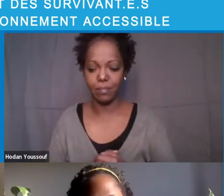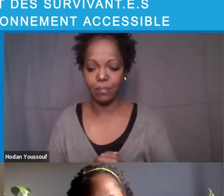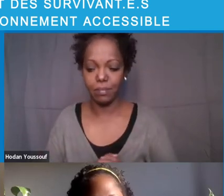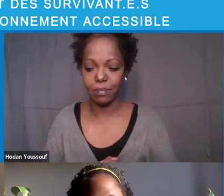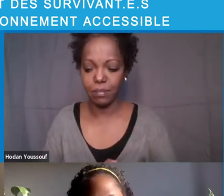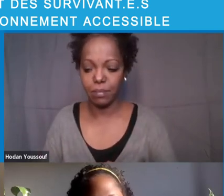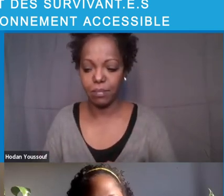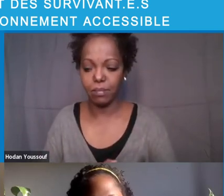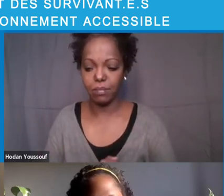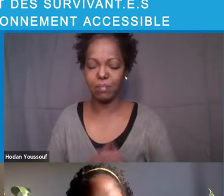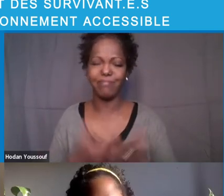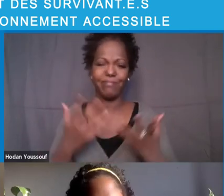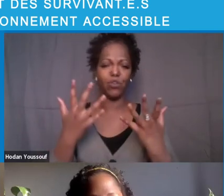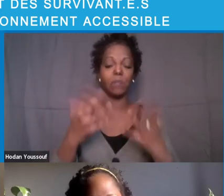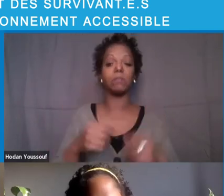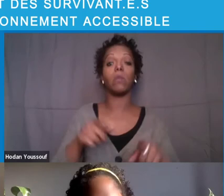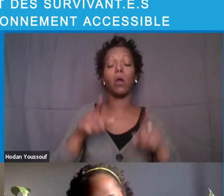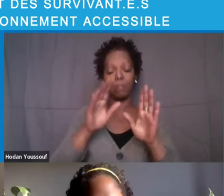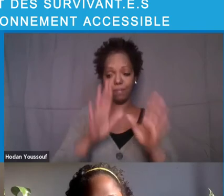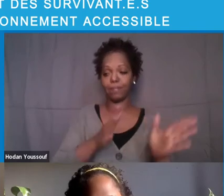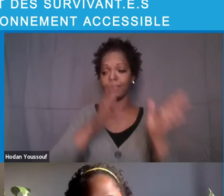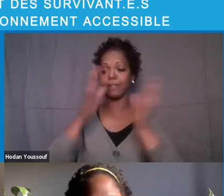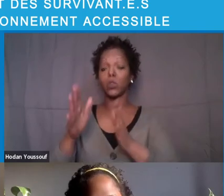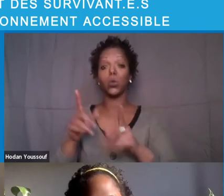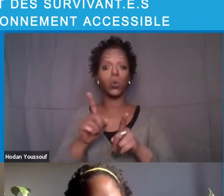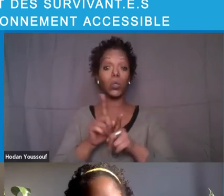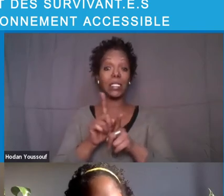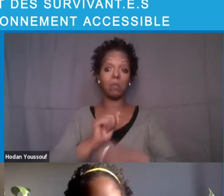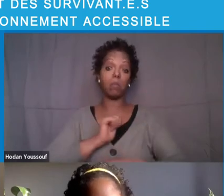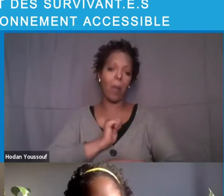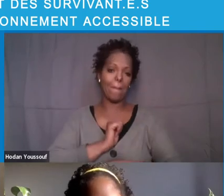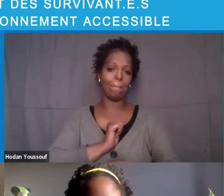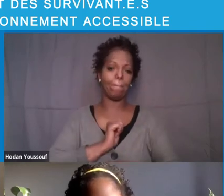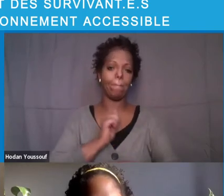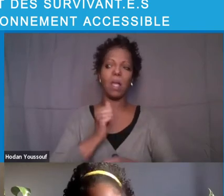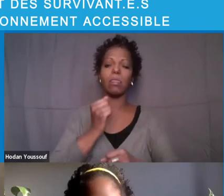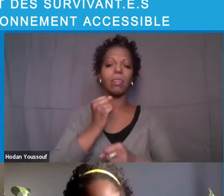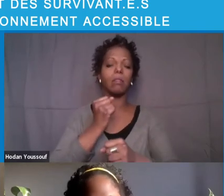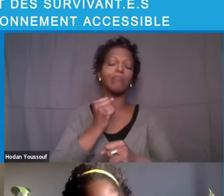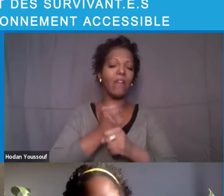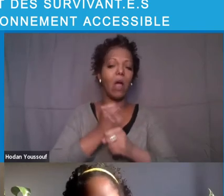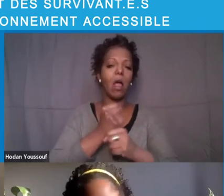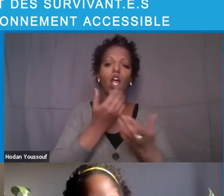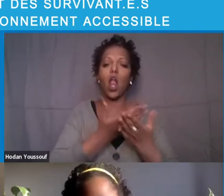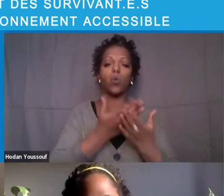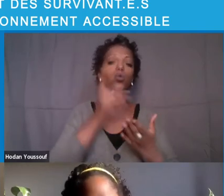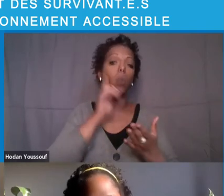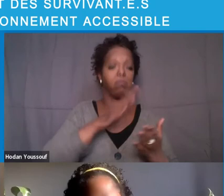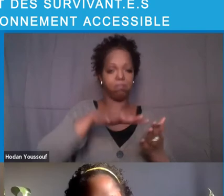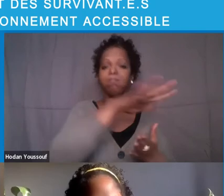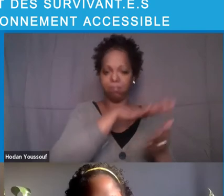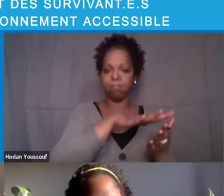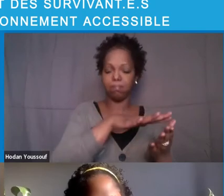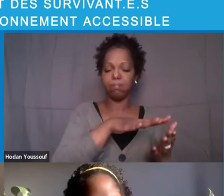souvent que revient la charge de chercher. Donc, ils accumulent un retard dans leur développement. Moi,